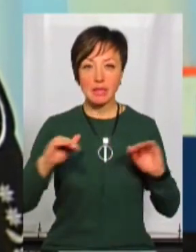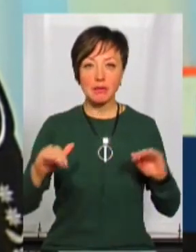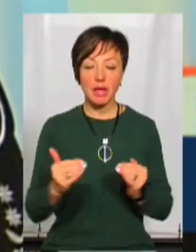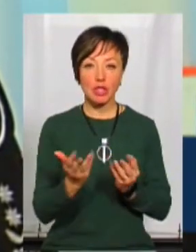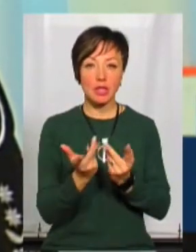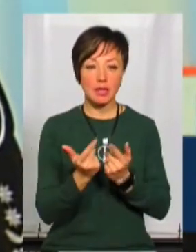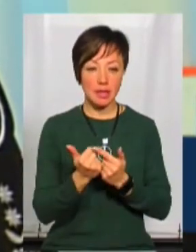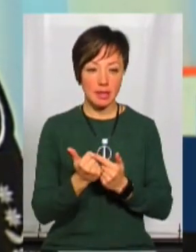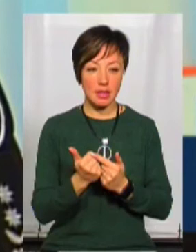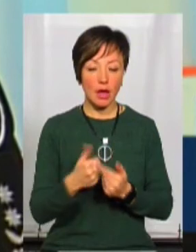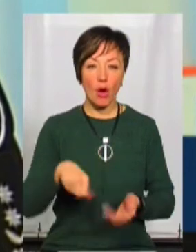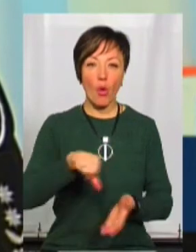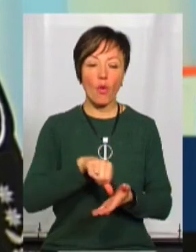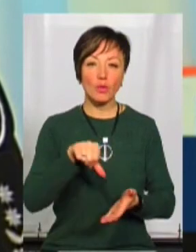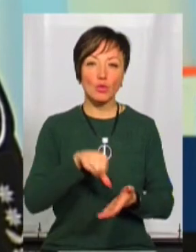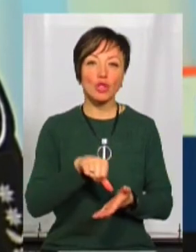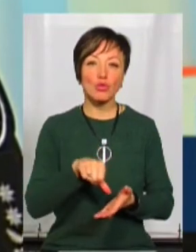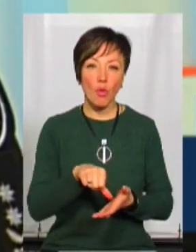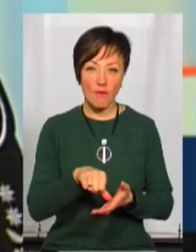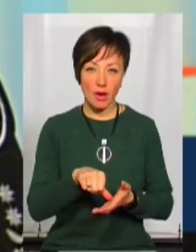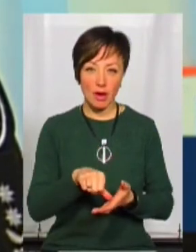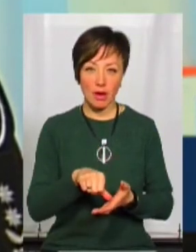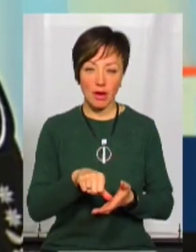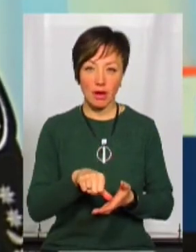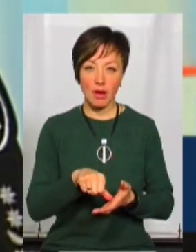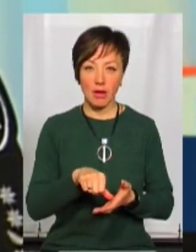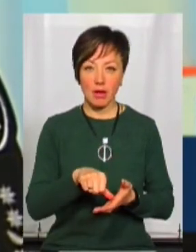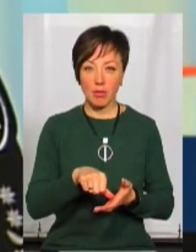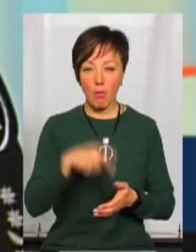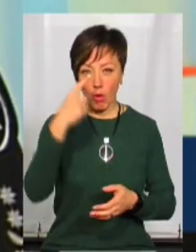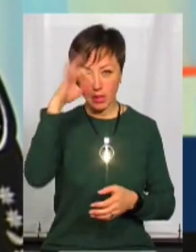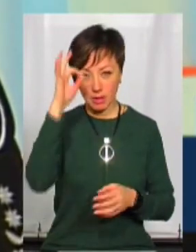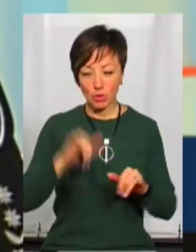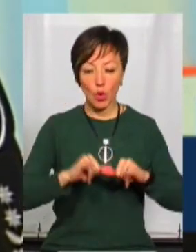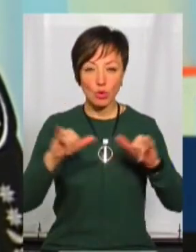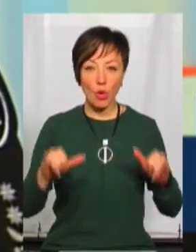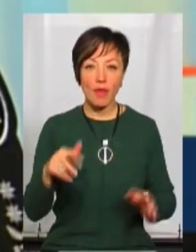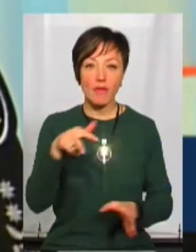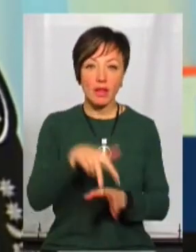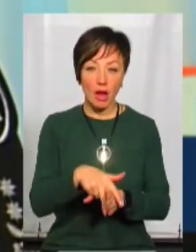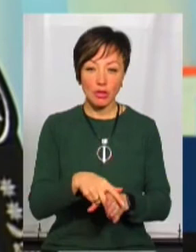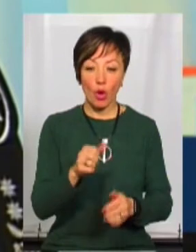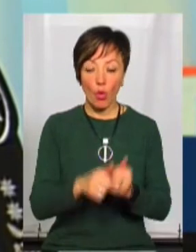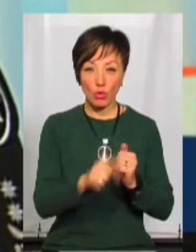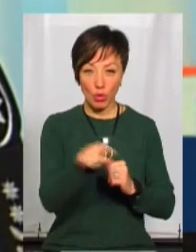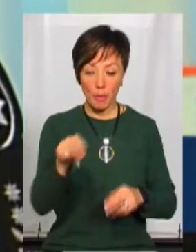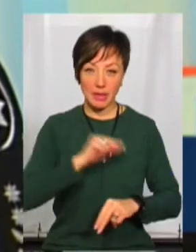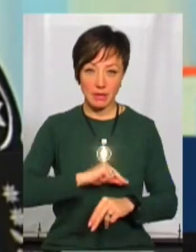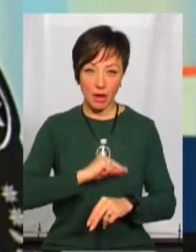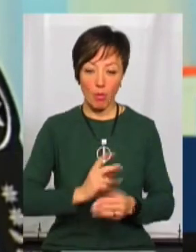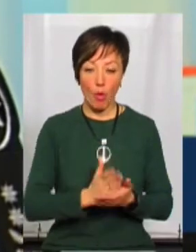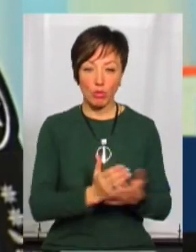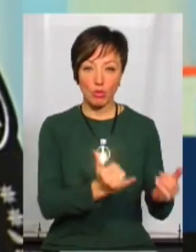зменшилась кількість дільничних офіцерів поліції. Угу. І зросло, відповідно, навантаження на кожного працівника там,